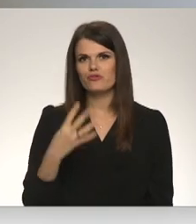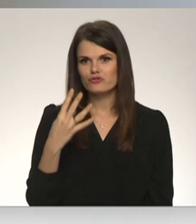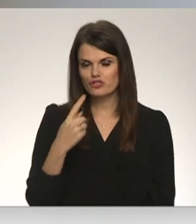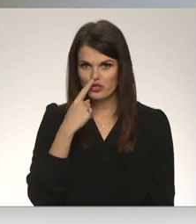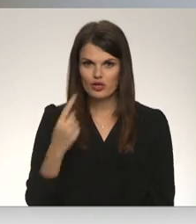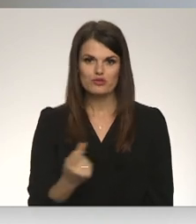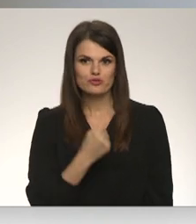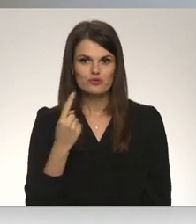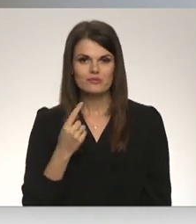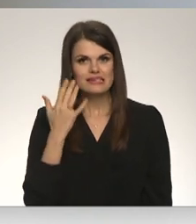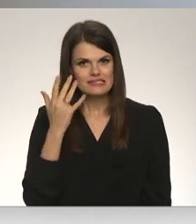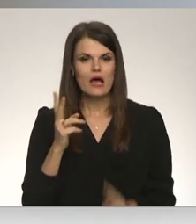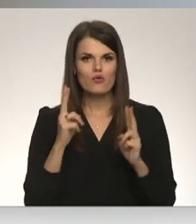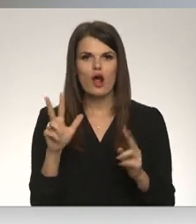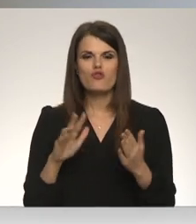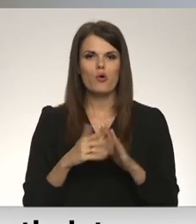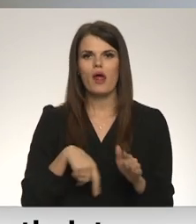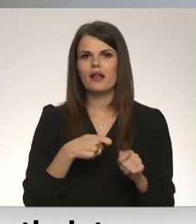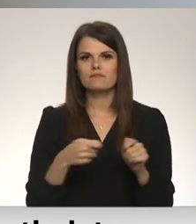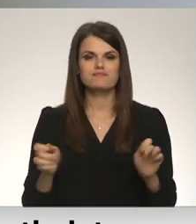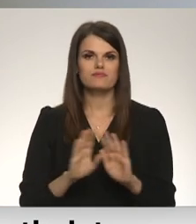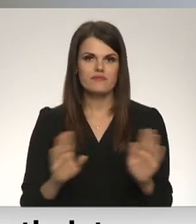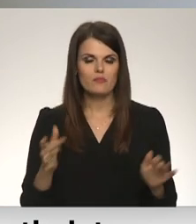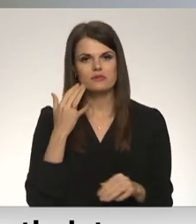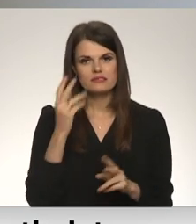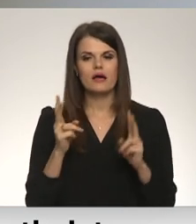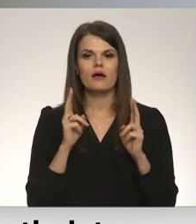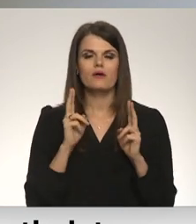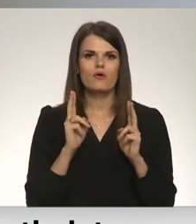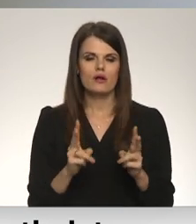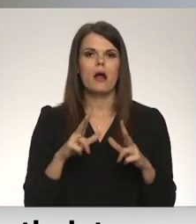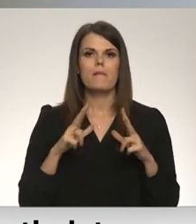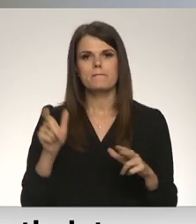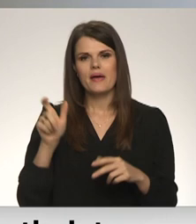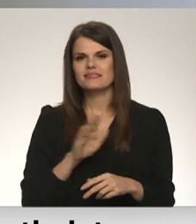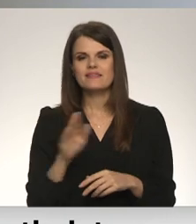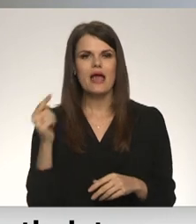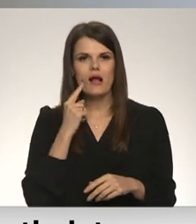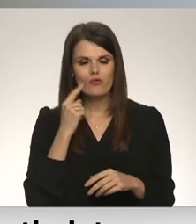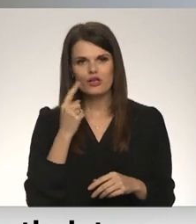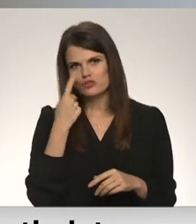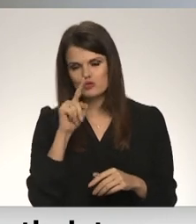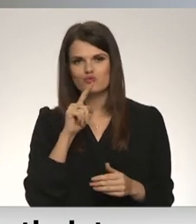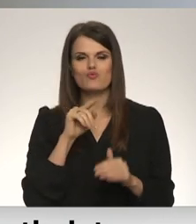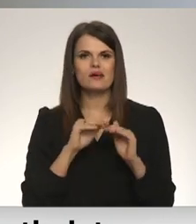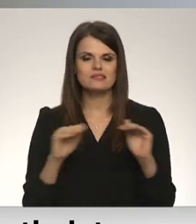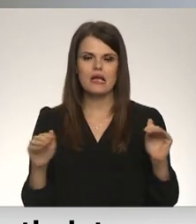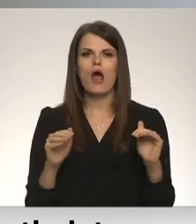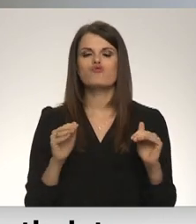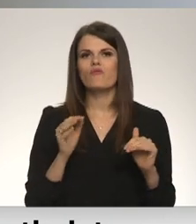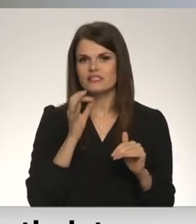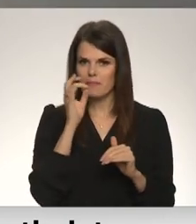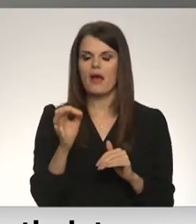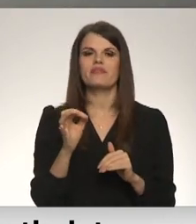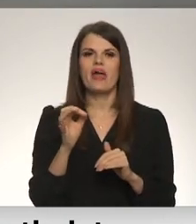vairs Daugavpils nevilks. Un es nešaubos arī, ka mērs Elksniņš nekautrēsies no skatuves nosaukt īsto agresoru Putinu